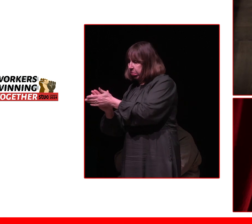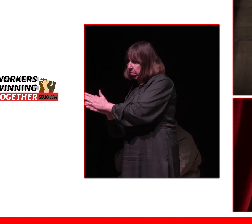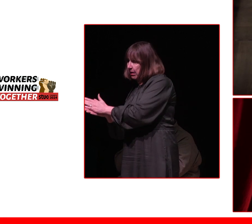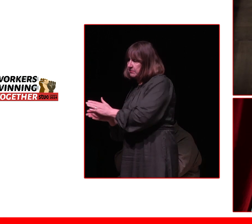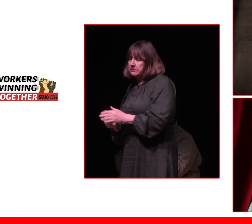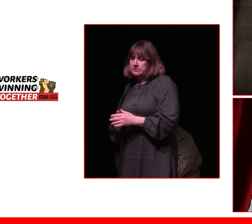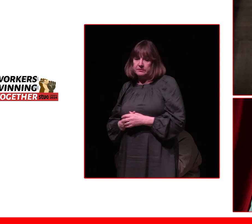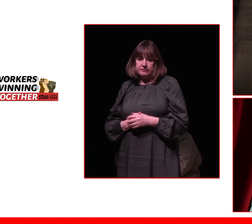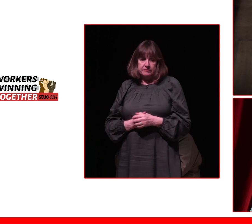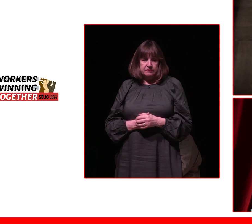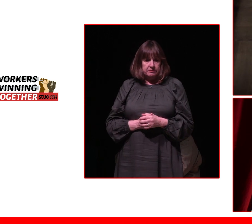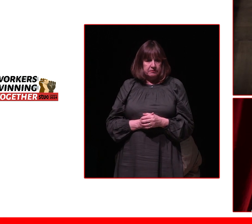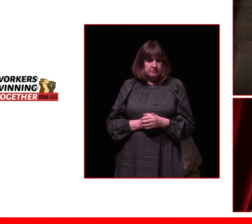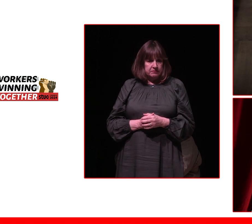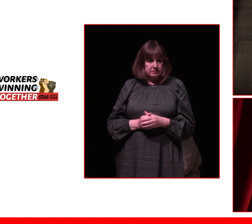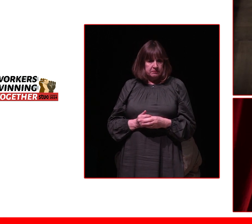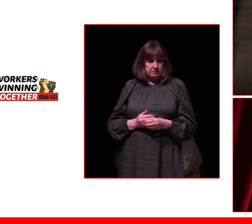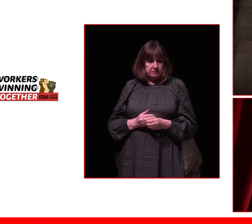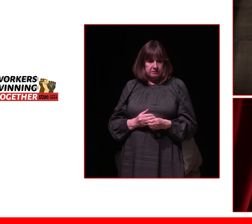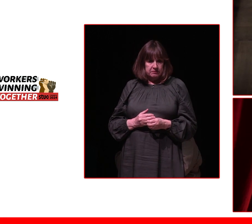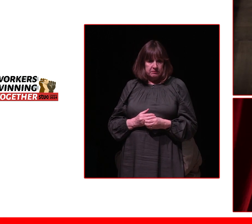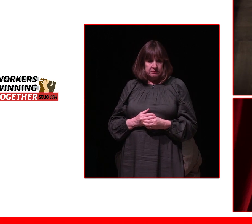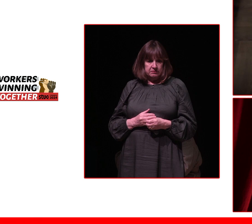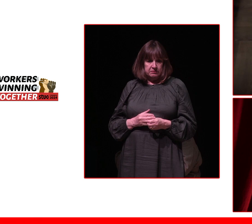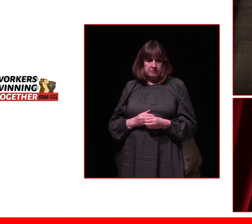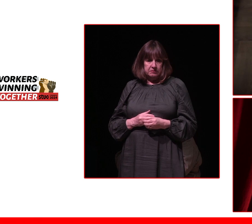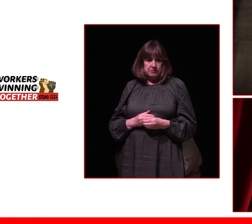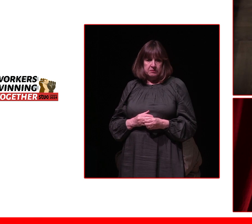جامعات، كليات،